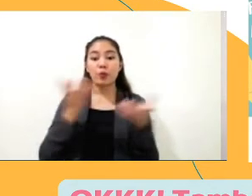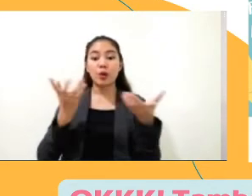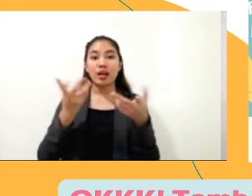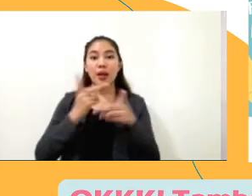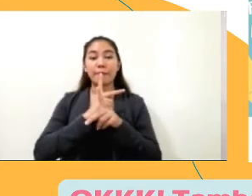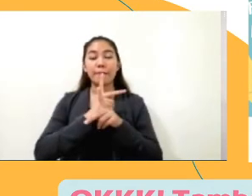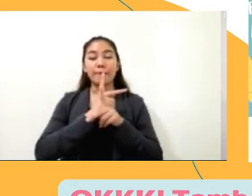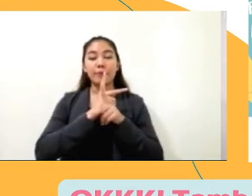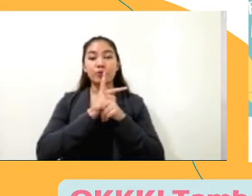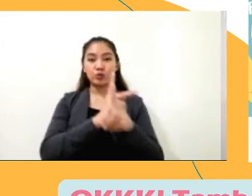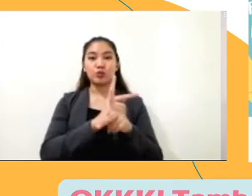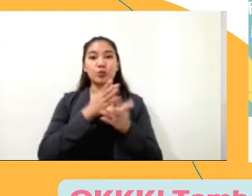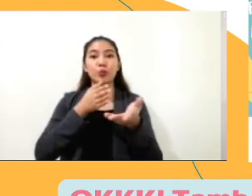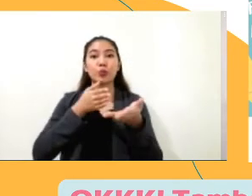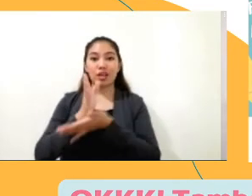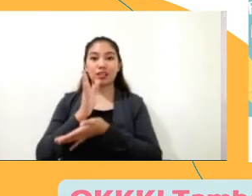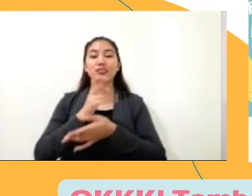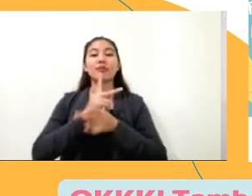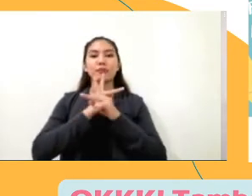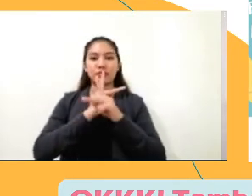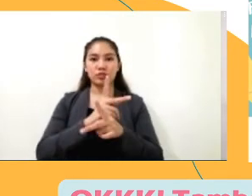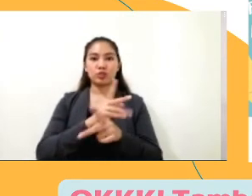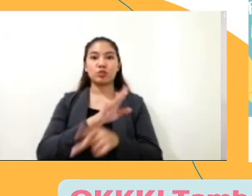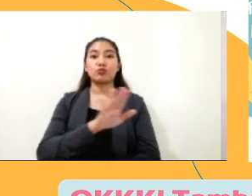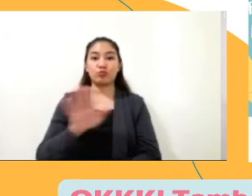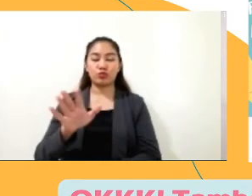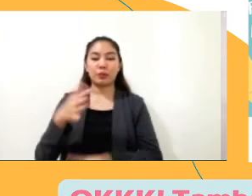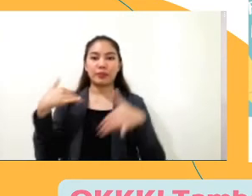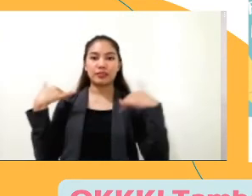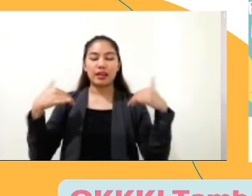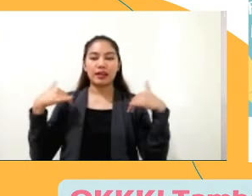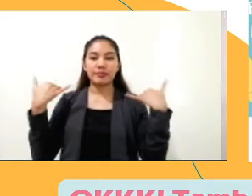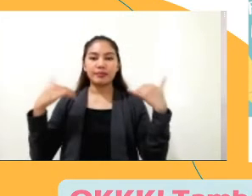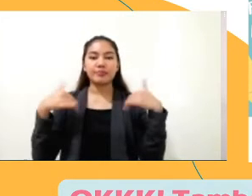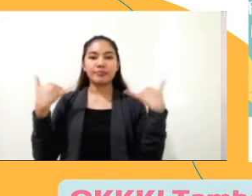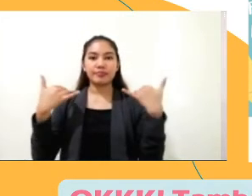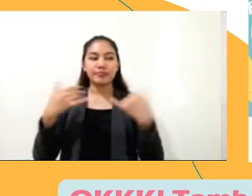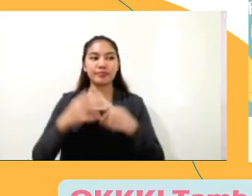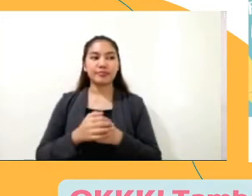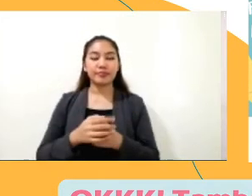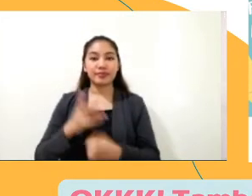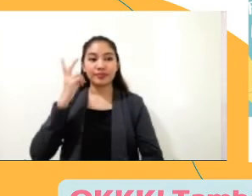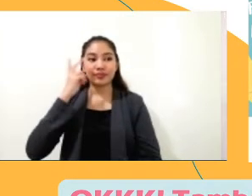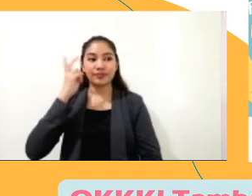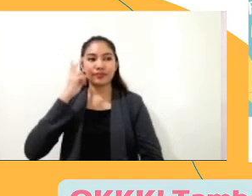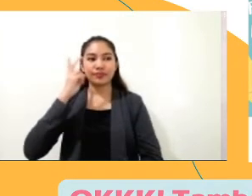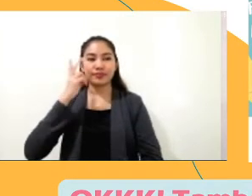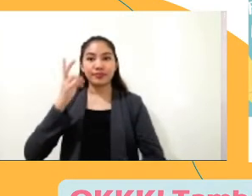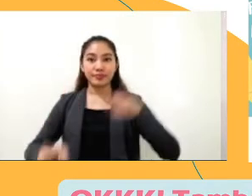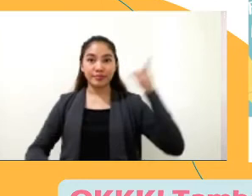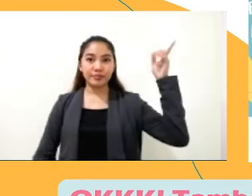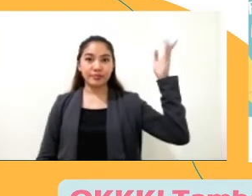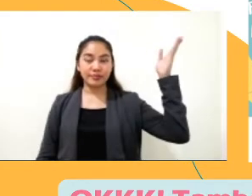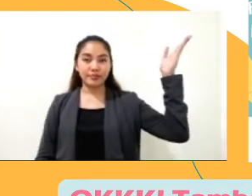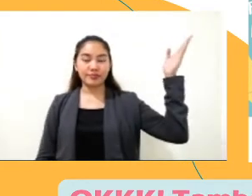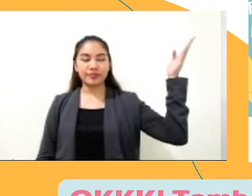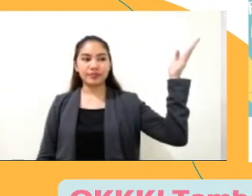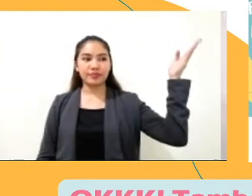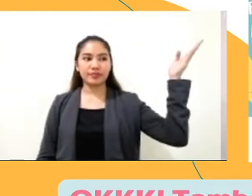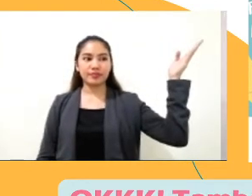right to protection nating mga kabataan. Sabi dito sa may upper left corner na